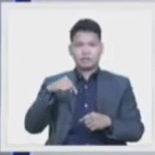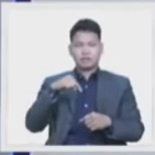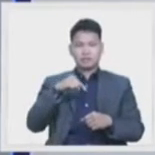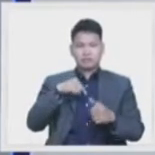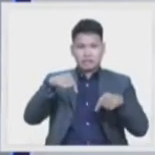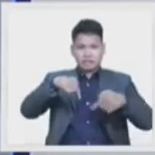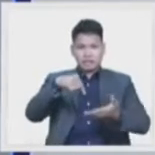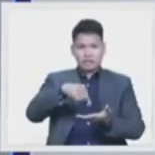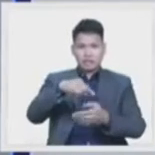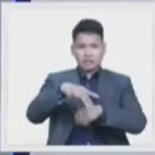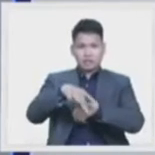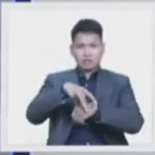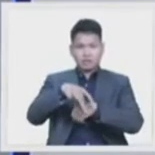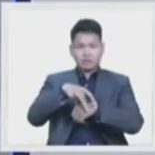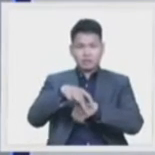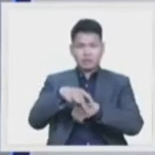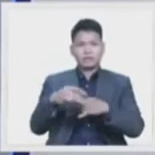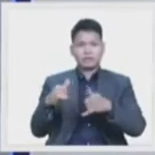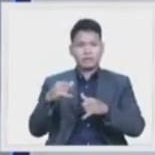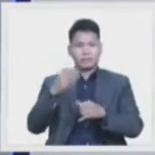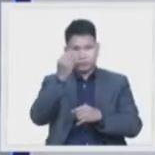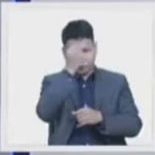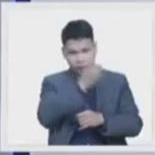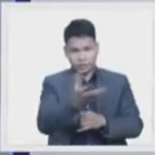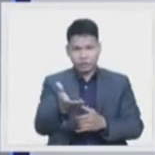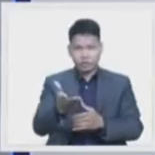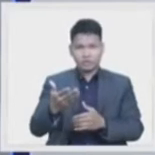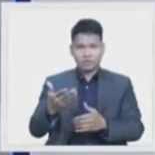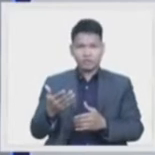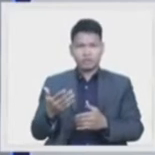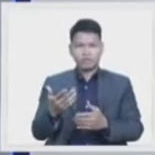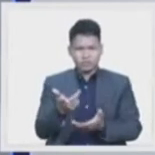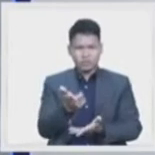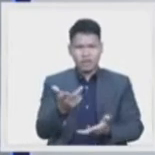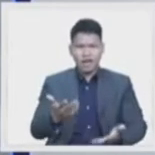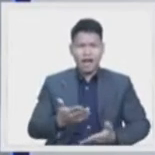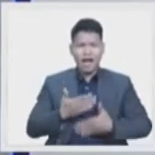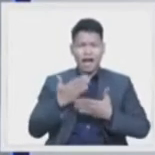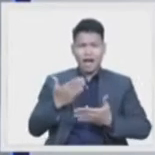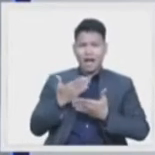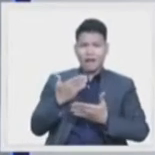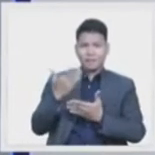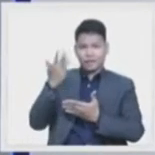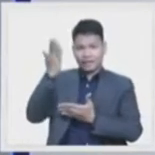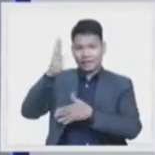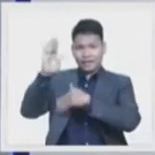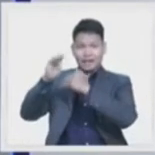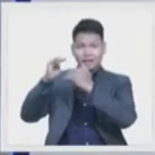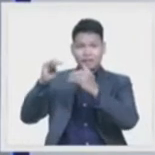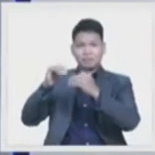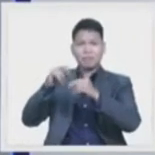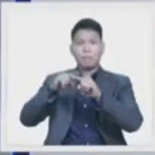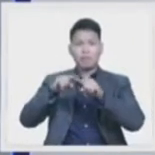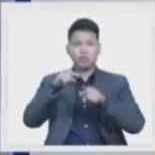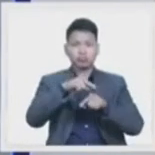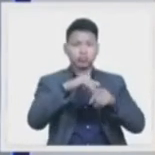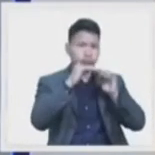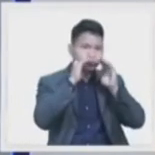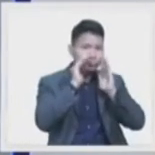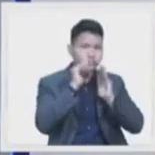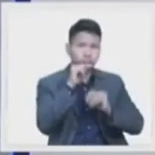sa yuta, giingnan kita pagkalipay kamo o langit, apan managsubo kamo o